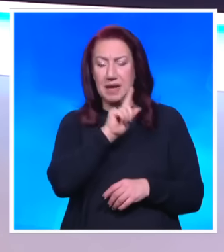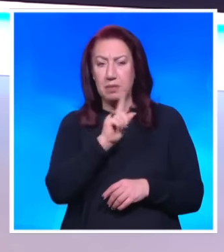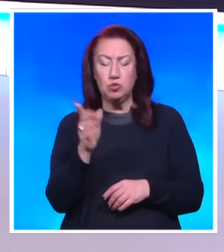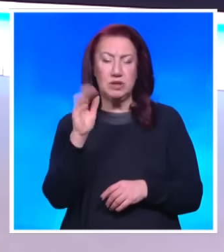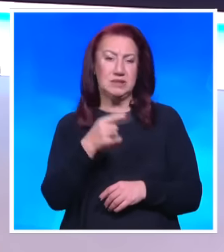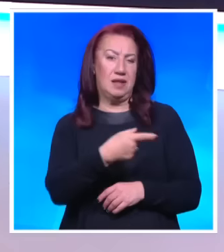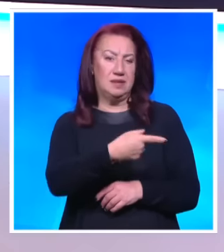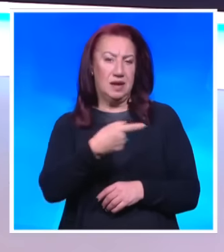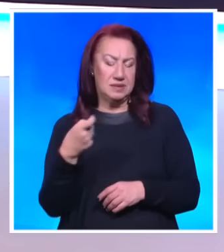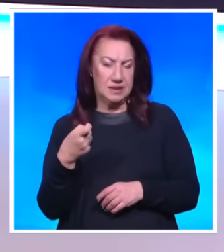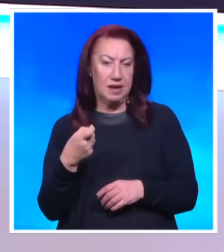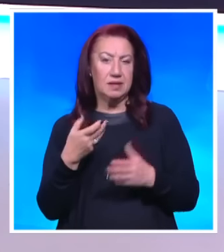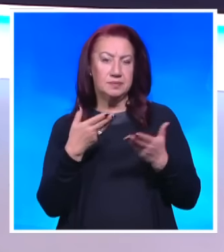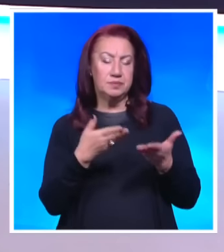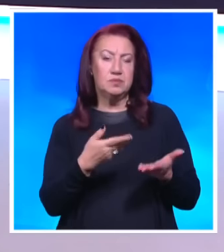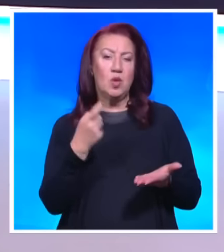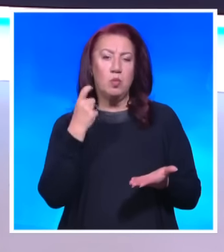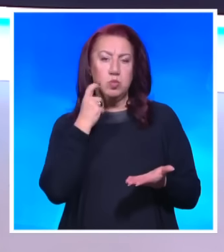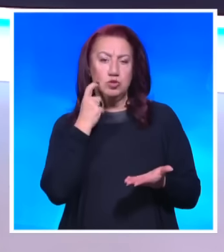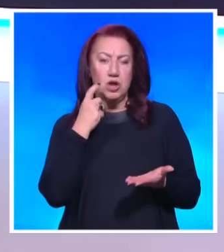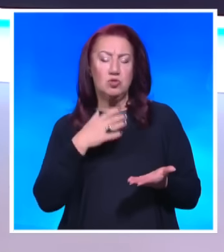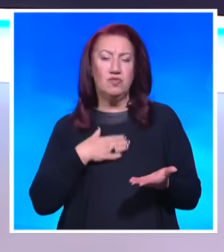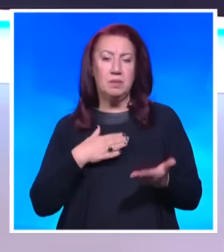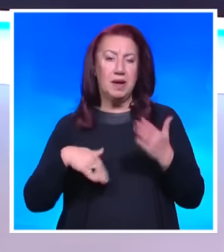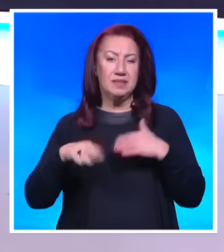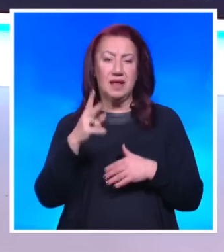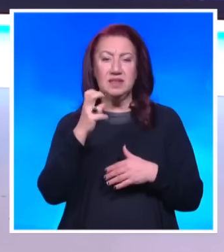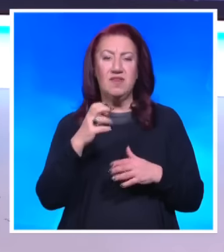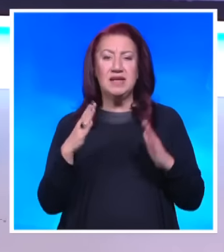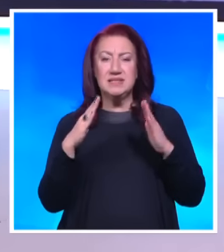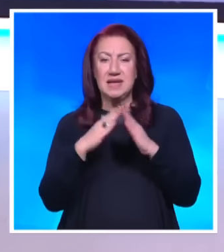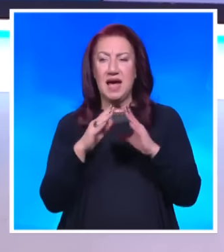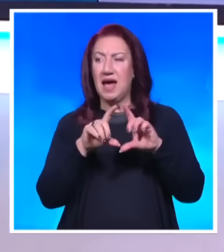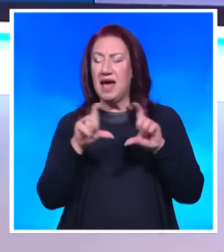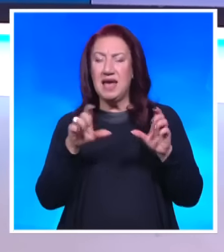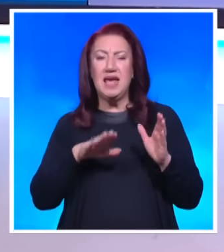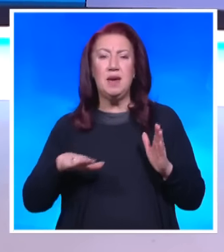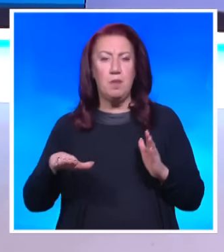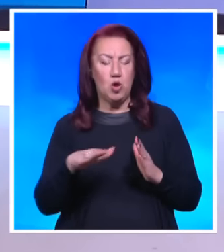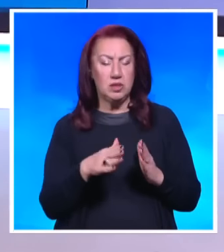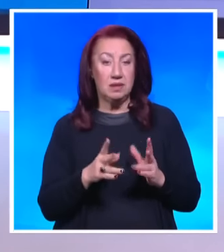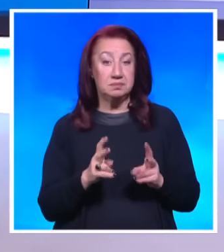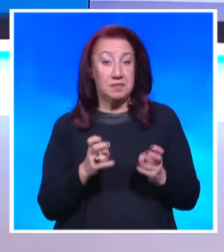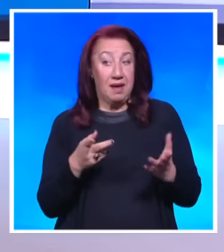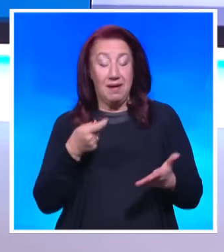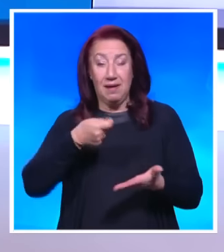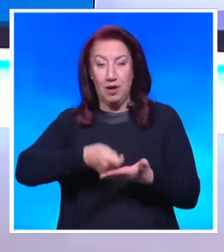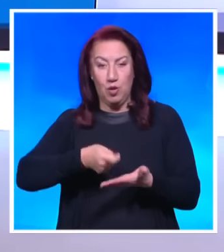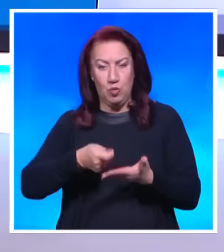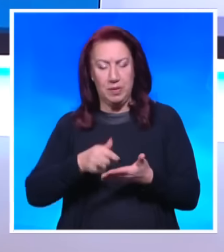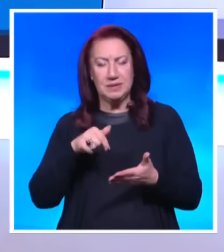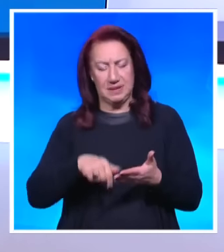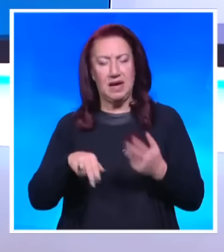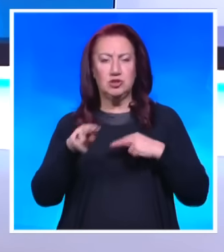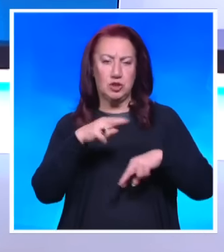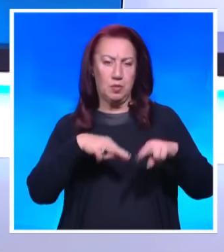според разследването, Божанов има над 20 имота и ще се проверява дали са придобити с престъпна дейност. Ивелина Драгнева работи по темата.